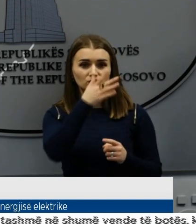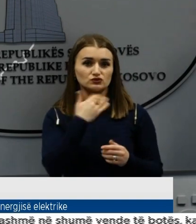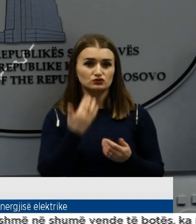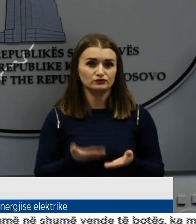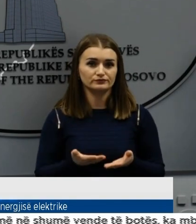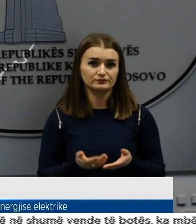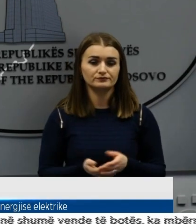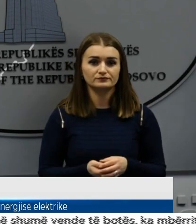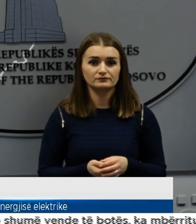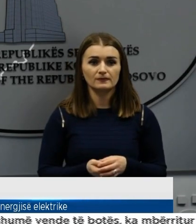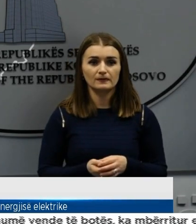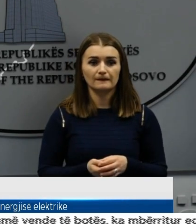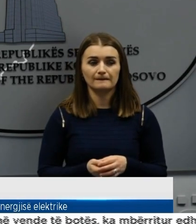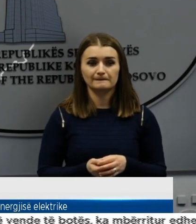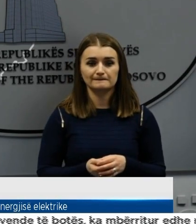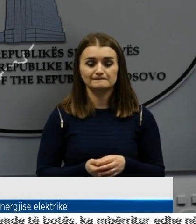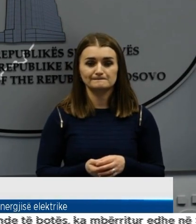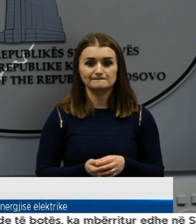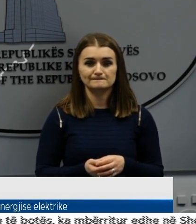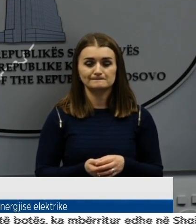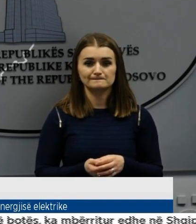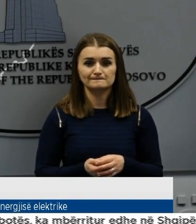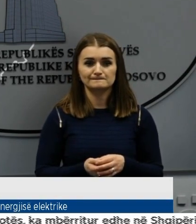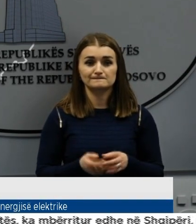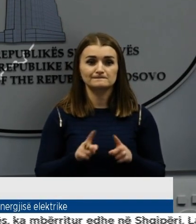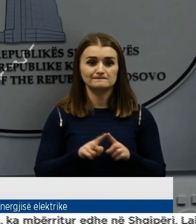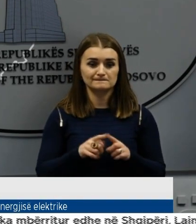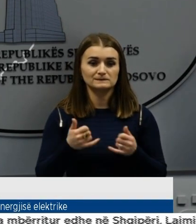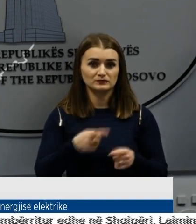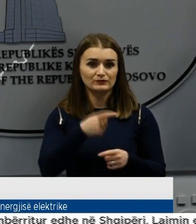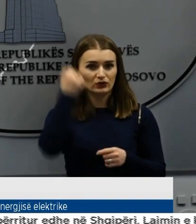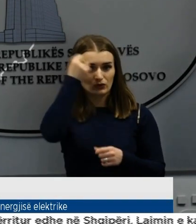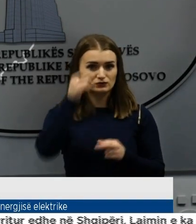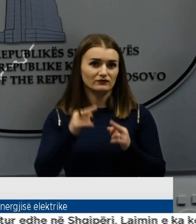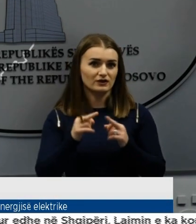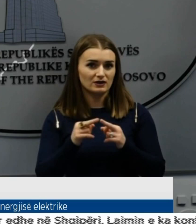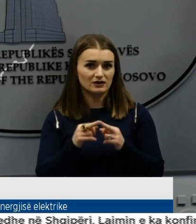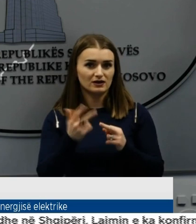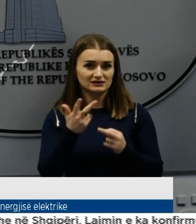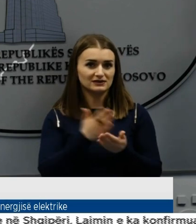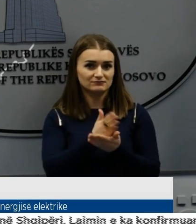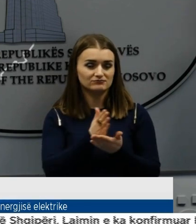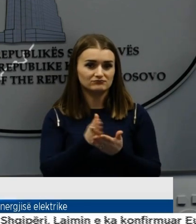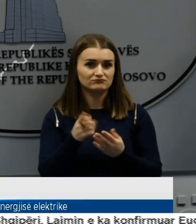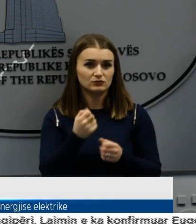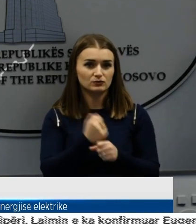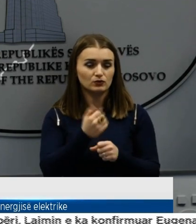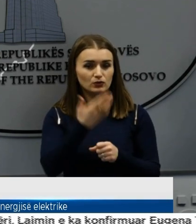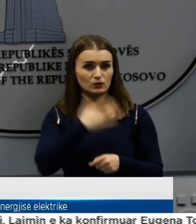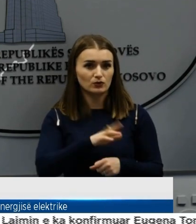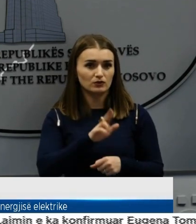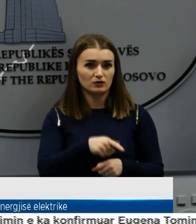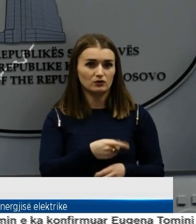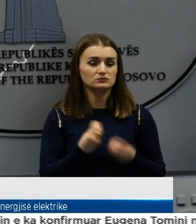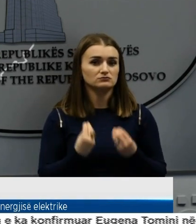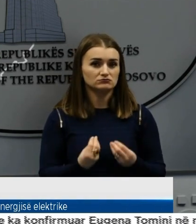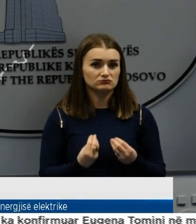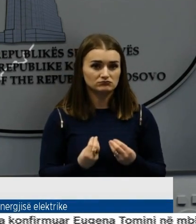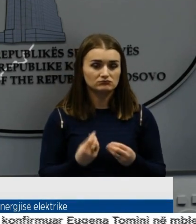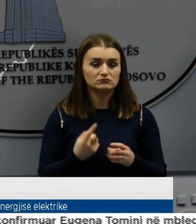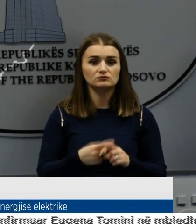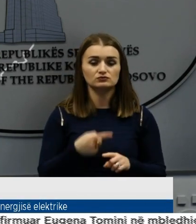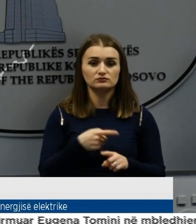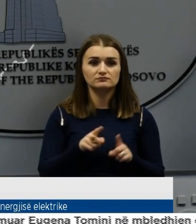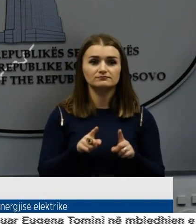pari, me rastin e kyqes së 3 bloqeve të Kosovës A, kur KEK-u ka bërë përpjekje që të fus edhe blokun e 3